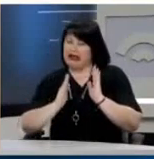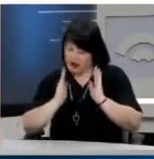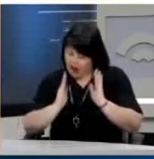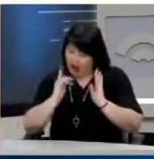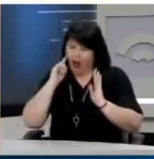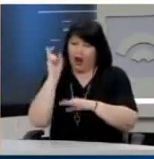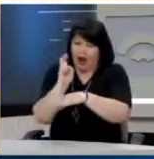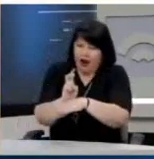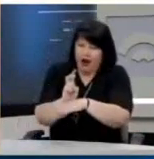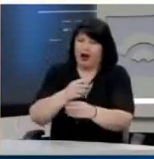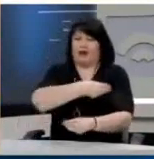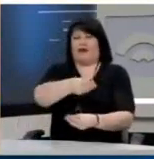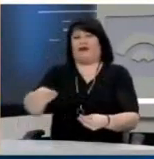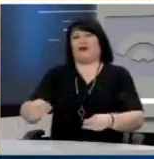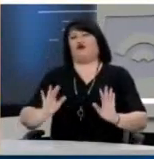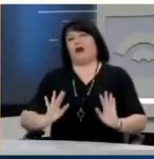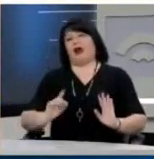νοικοκύρεμα.